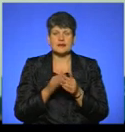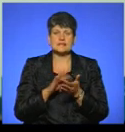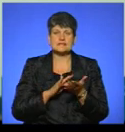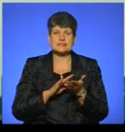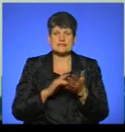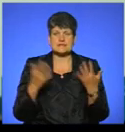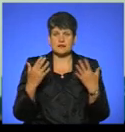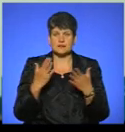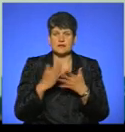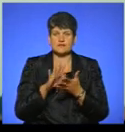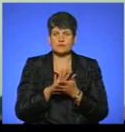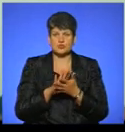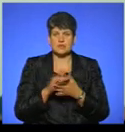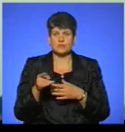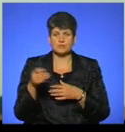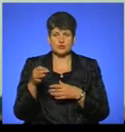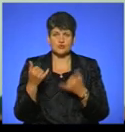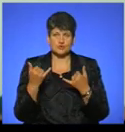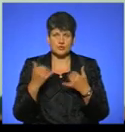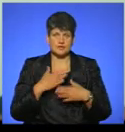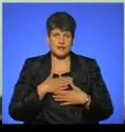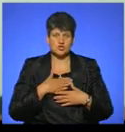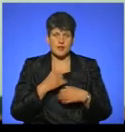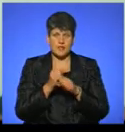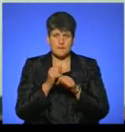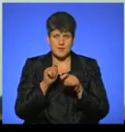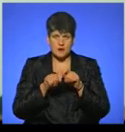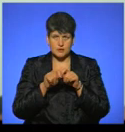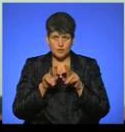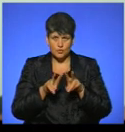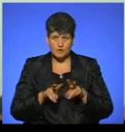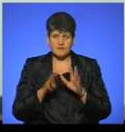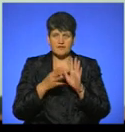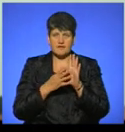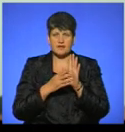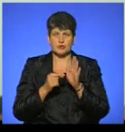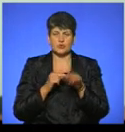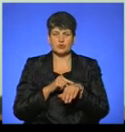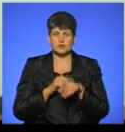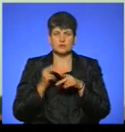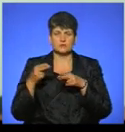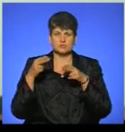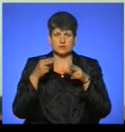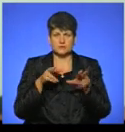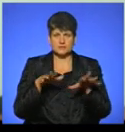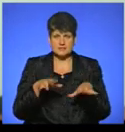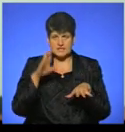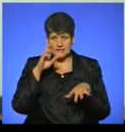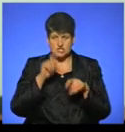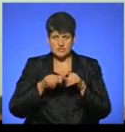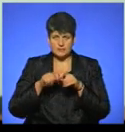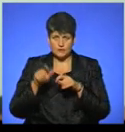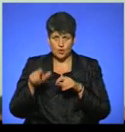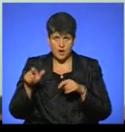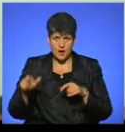Тернопільського ставу. Сьогодні наша лабораторія в 9 годині вже була на місці з держінспекторами. Візуально обстежили